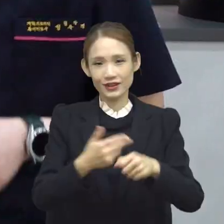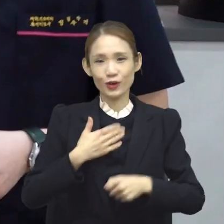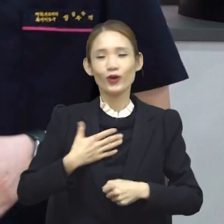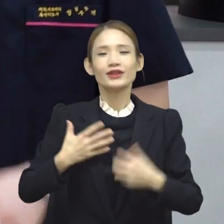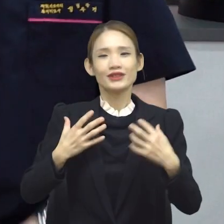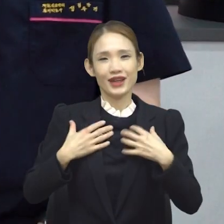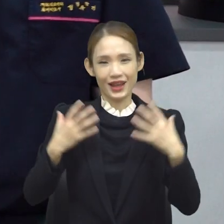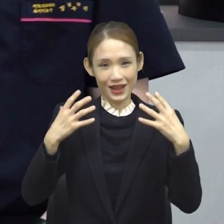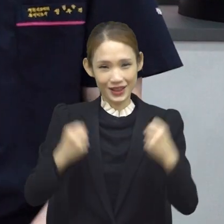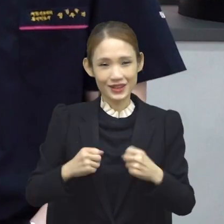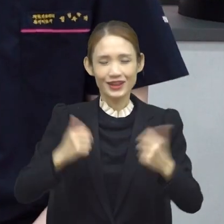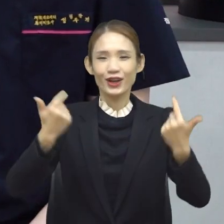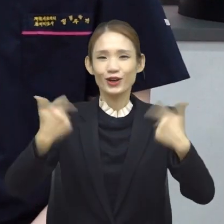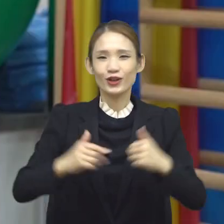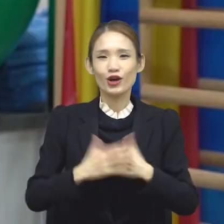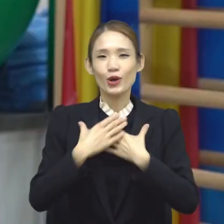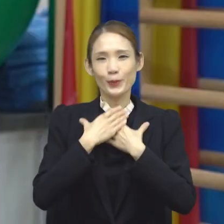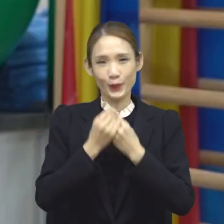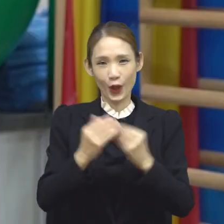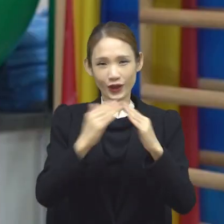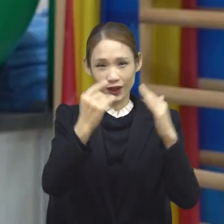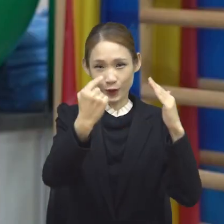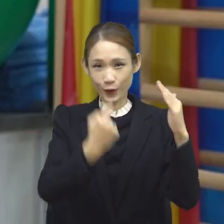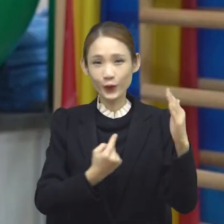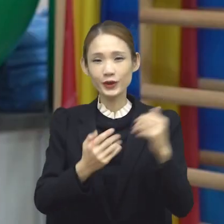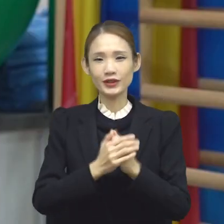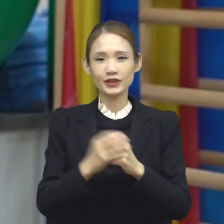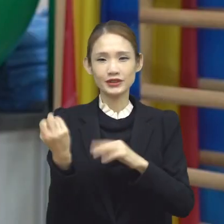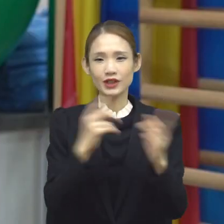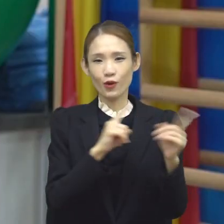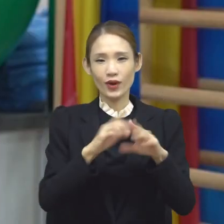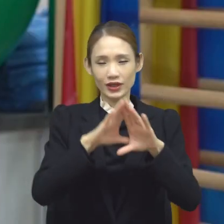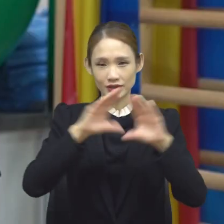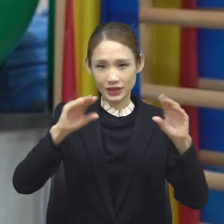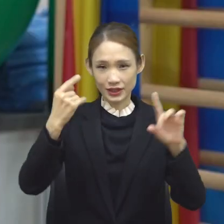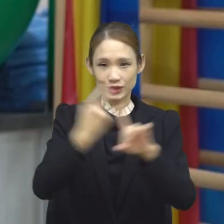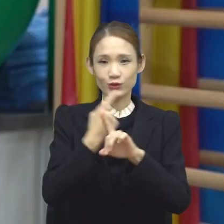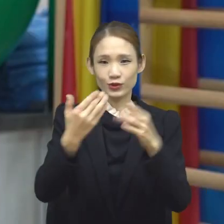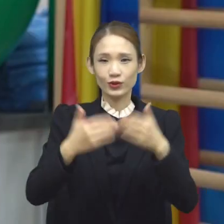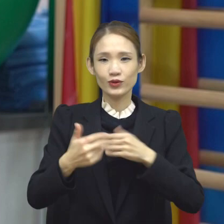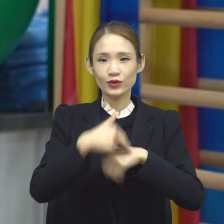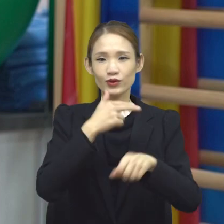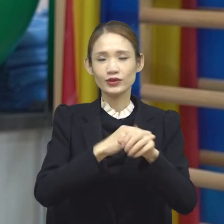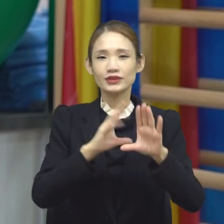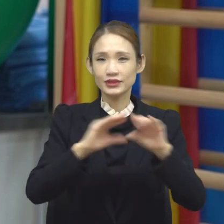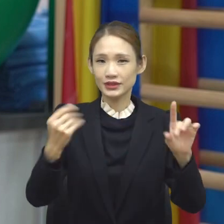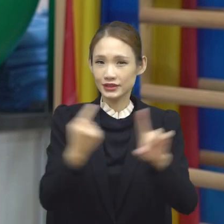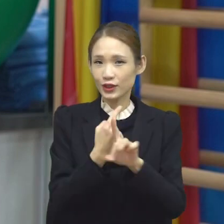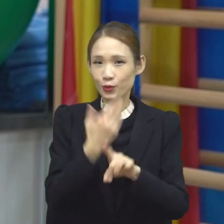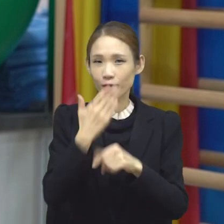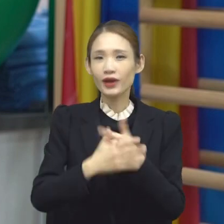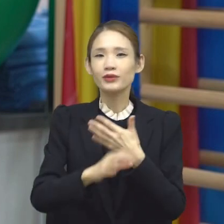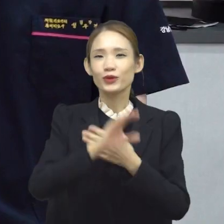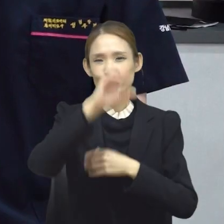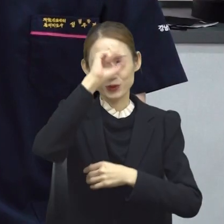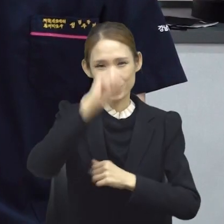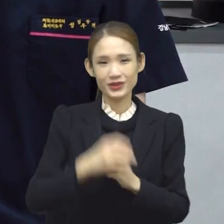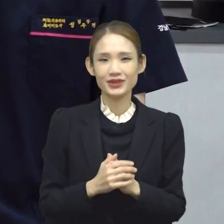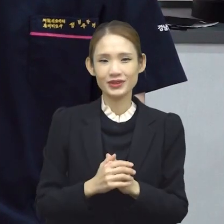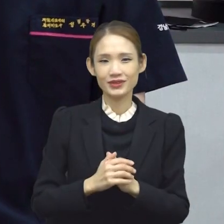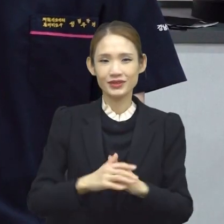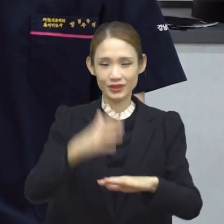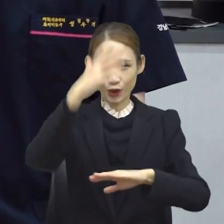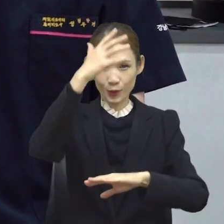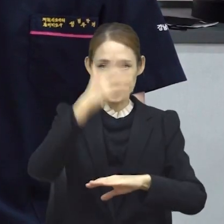있습니다. 그러니까 언제든 편하게 방문해서 이제 재활치료 받으시고 저희 원장님들의 치료도 받으시면 너무 좋을 것 같습니다. 자, 그럼